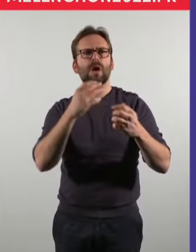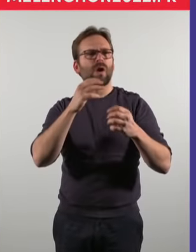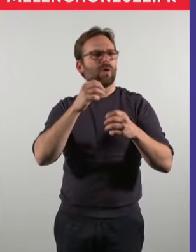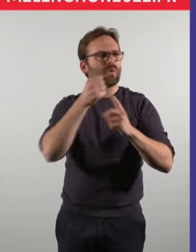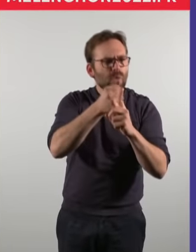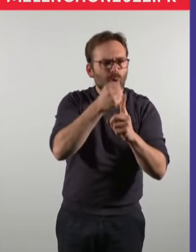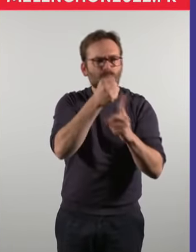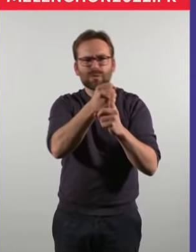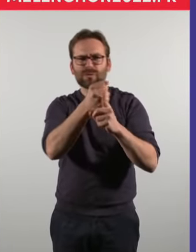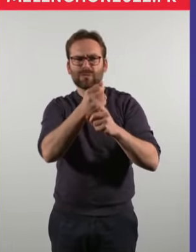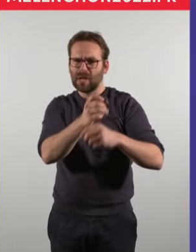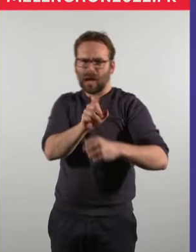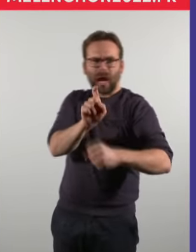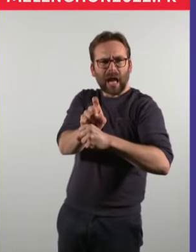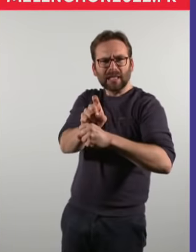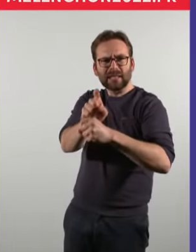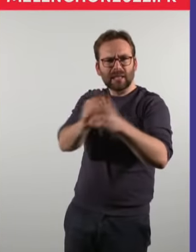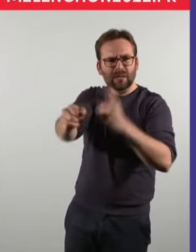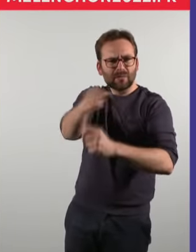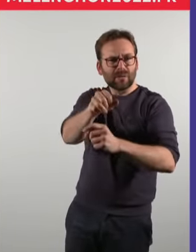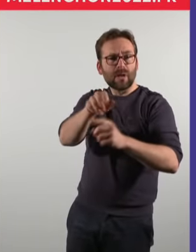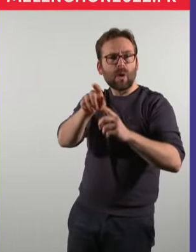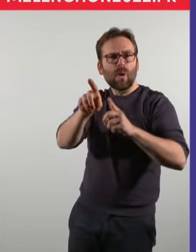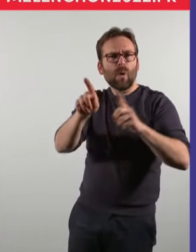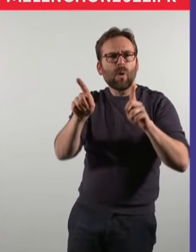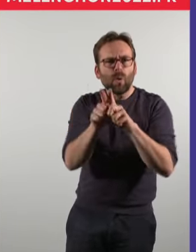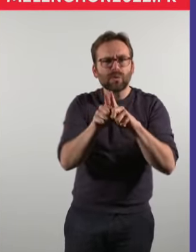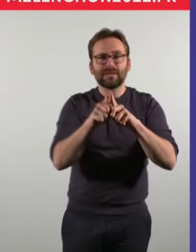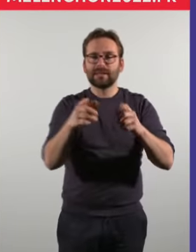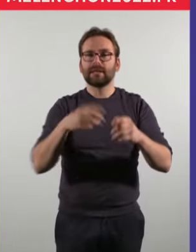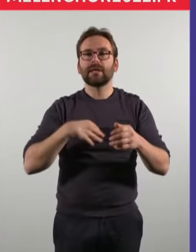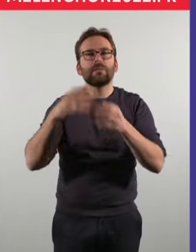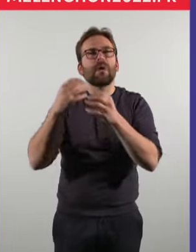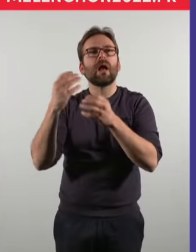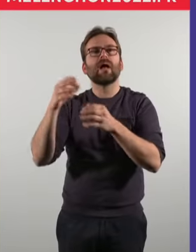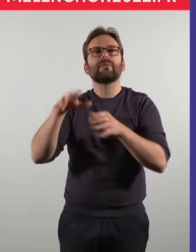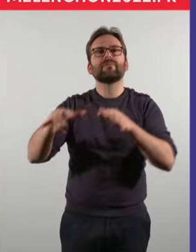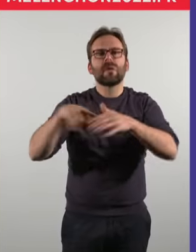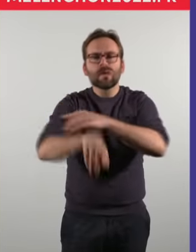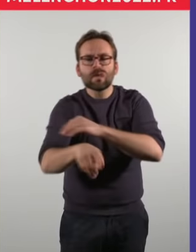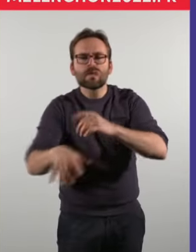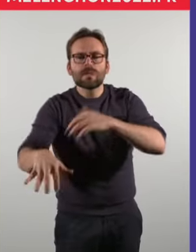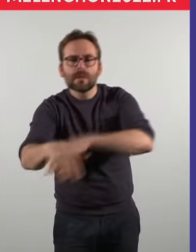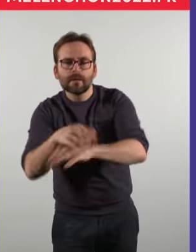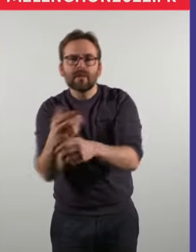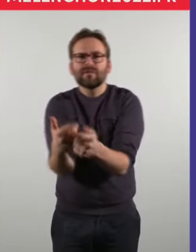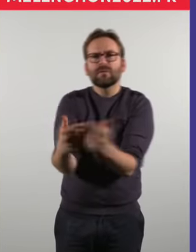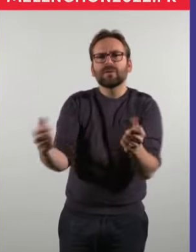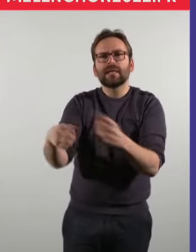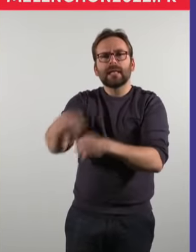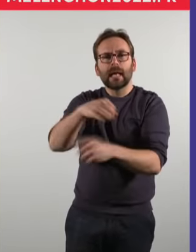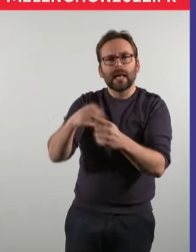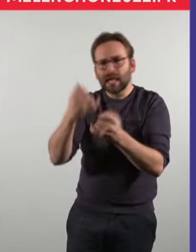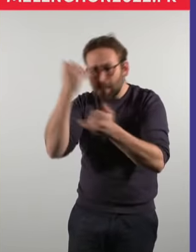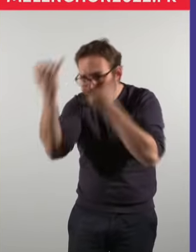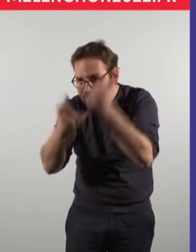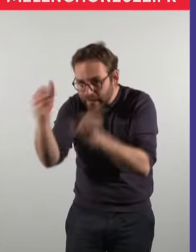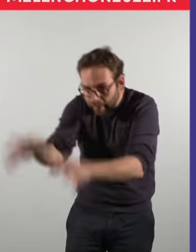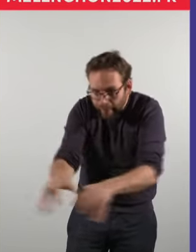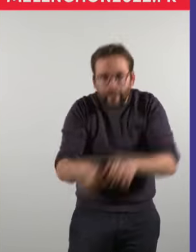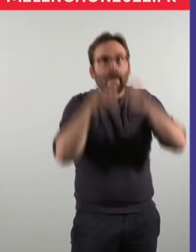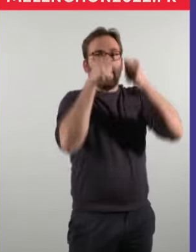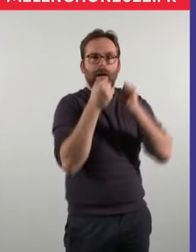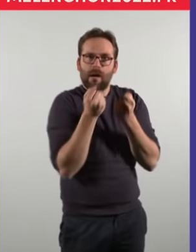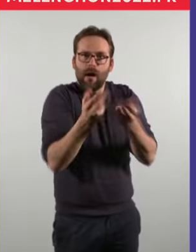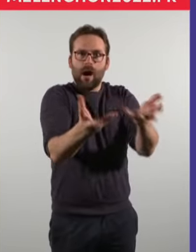critiques, nous portons ces imaginaires subversifs qui émanent des strates les plus profondes, les plus diverses de notre société. Et c'est